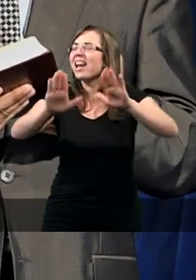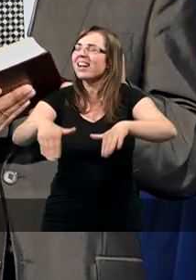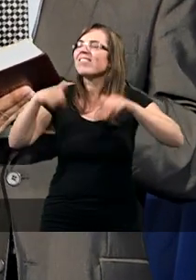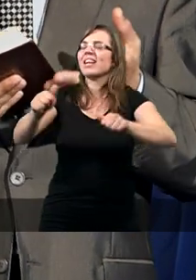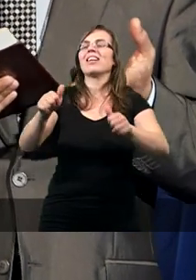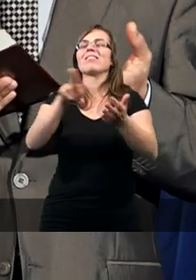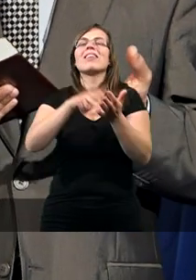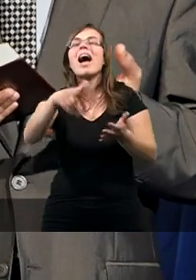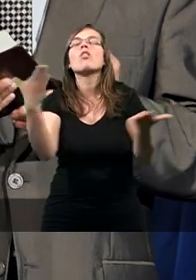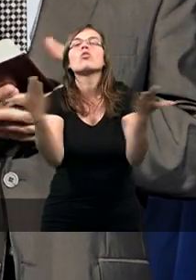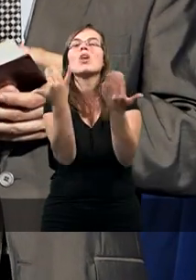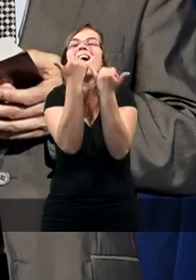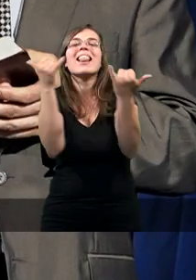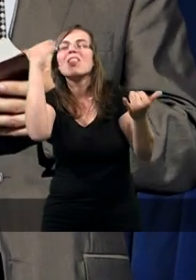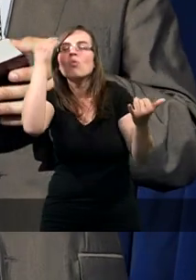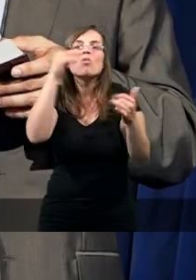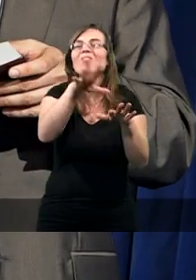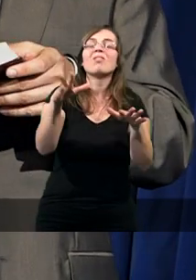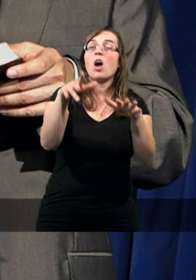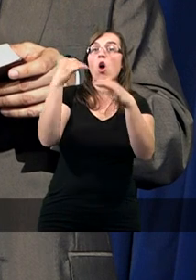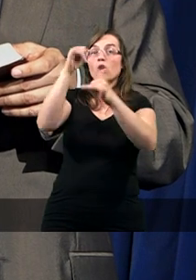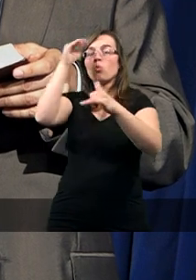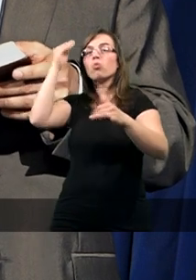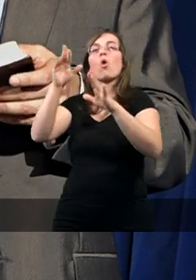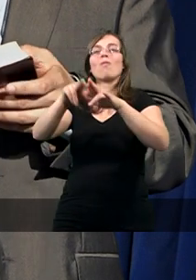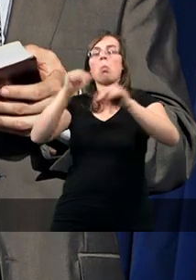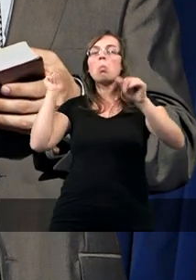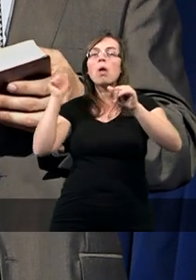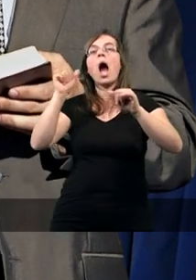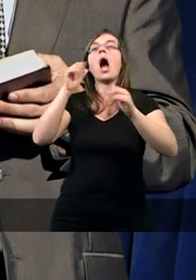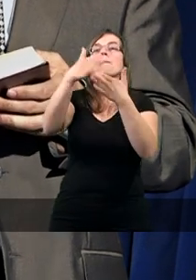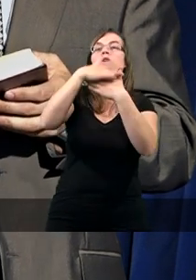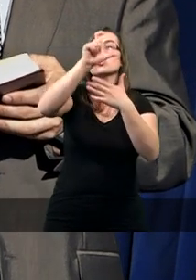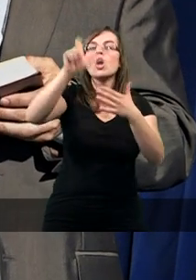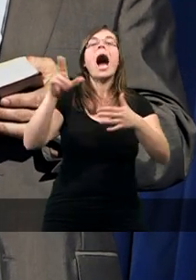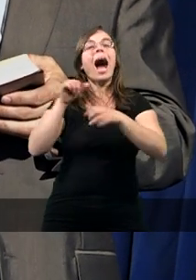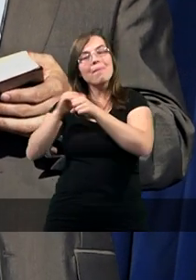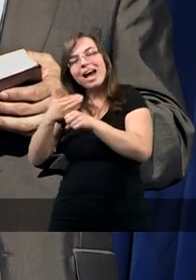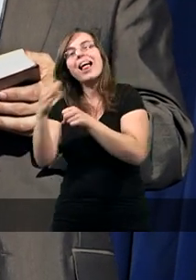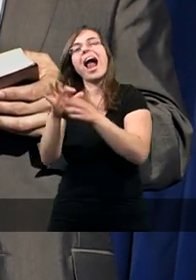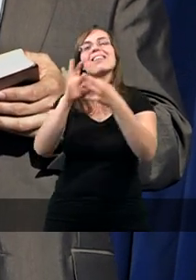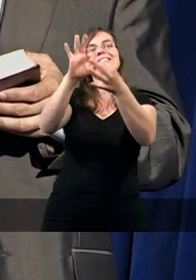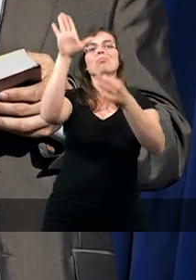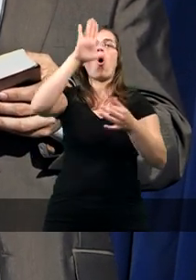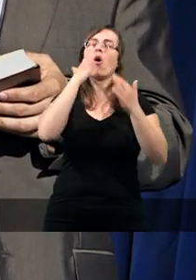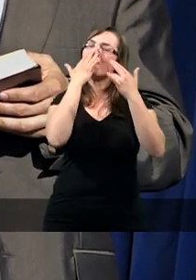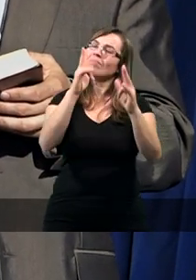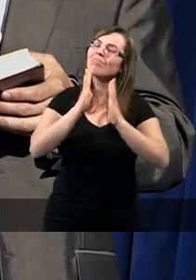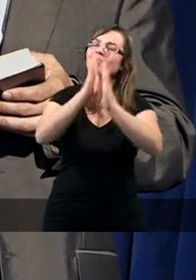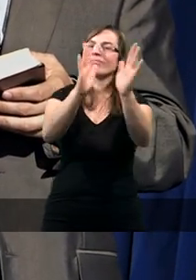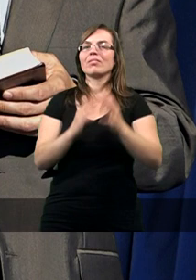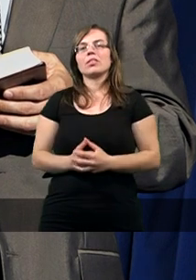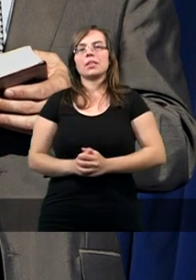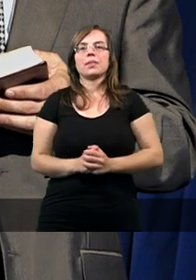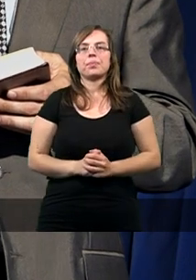względu na to, gdzie są inni uczniowie, tak jak ona uczyniła przy krzyżu. And worshiping him as the risen Savior as